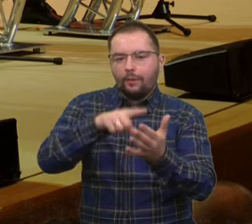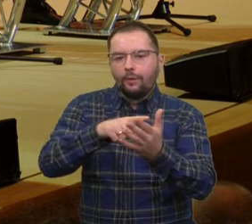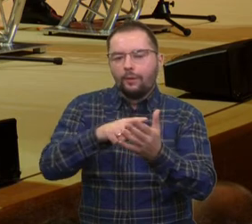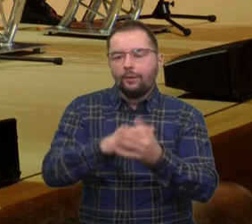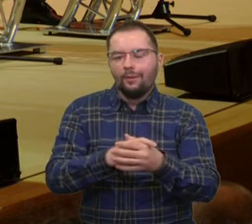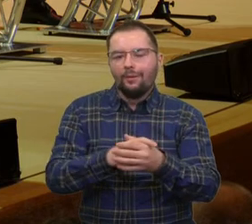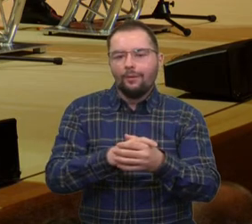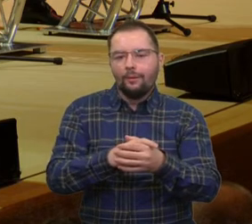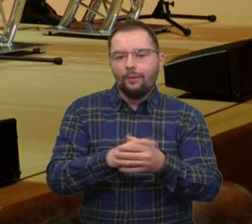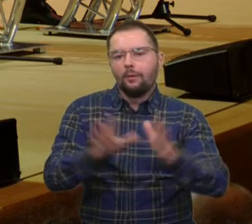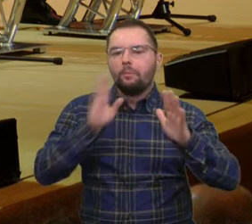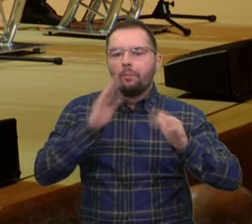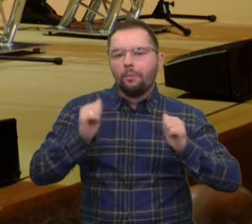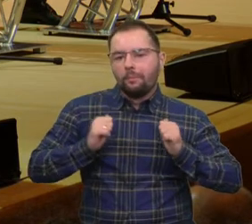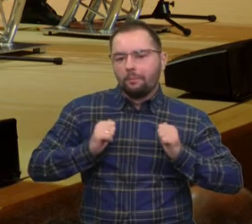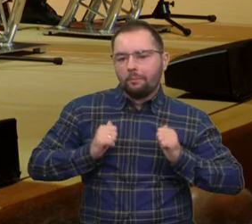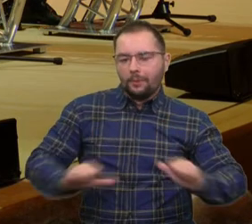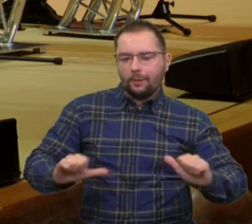przestawały być